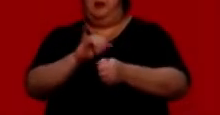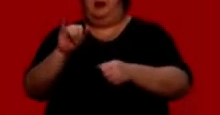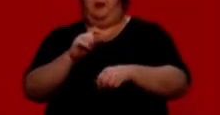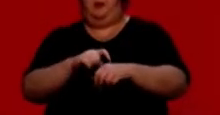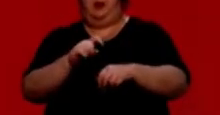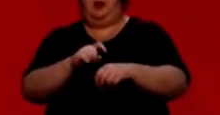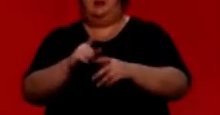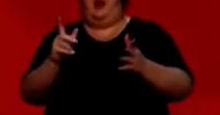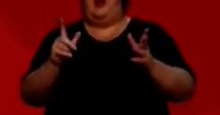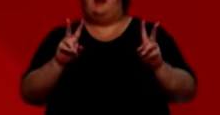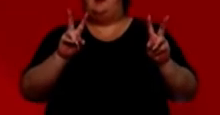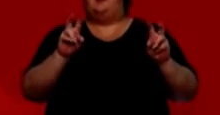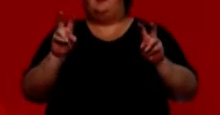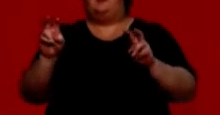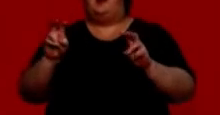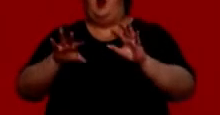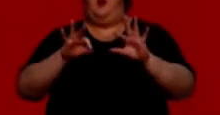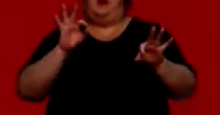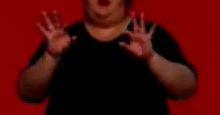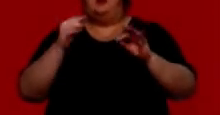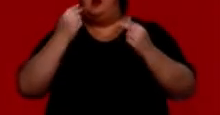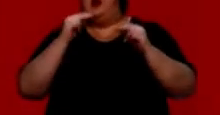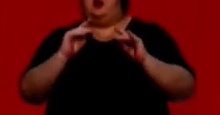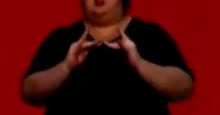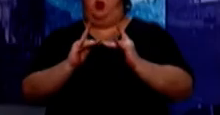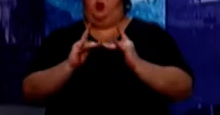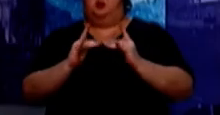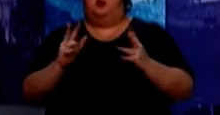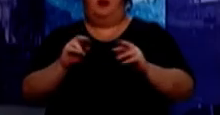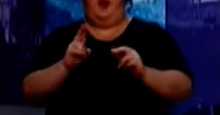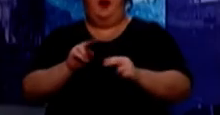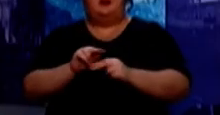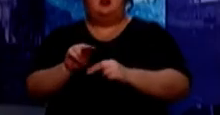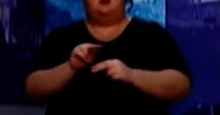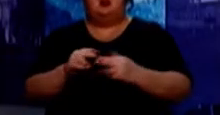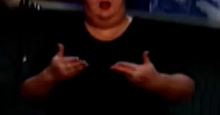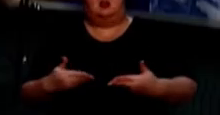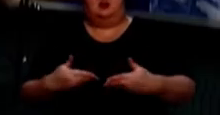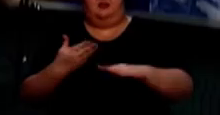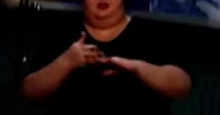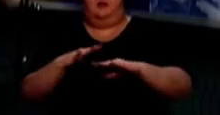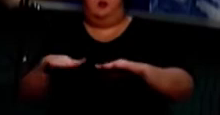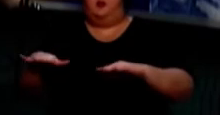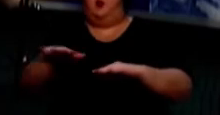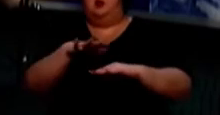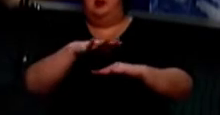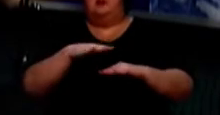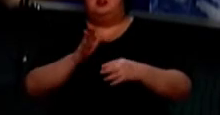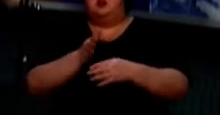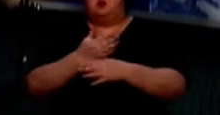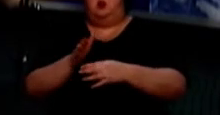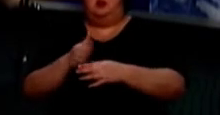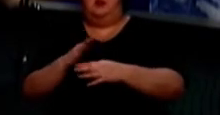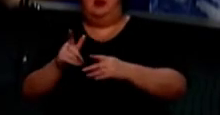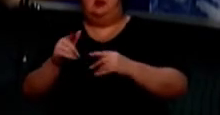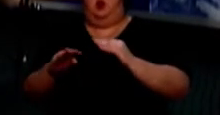кращий гуртожиток і як навчити жителів Полтавщини сортувати? Це допоможуть з'ясувати гості нашої студії.